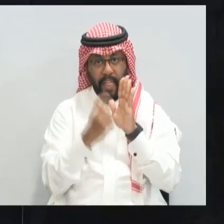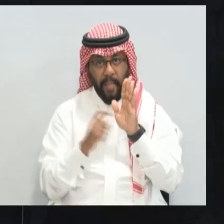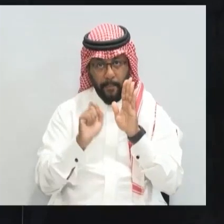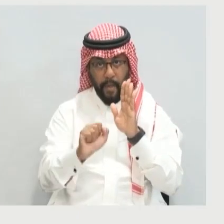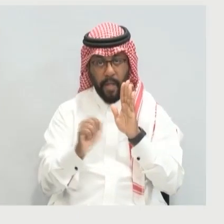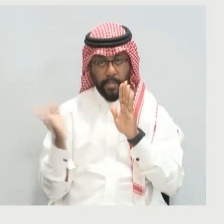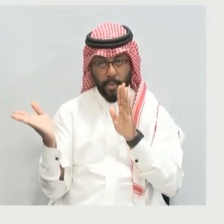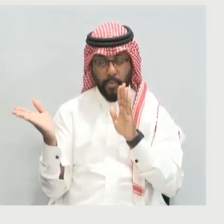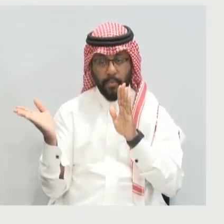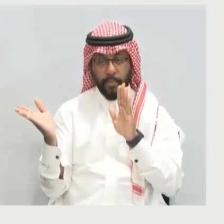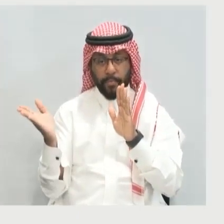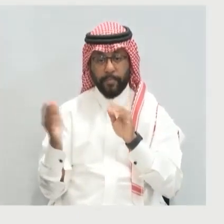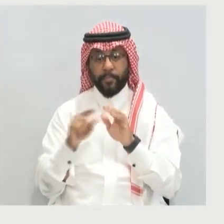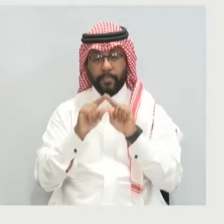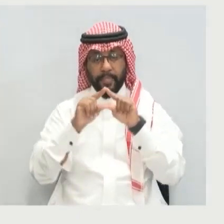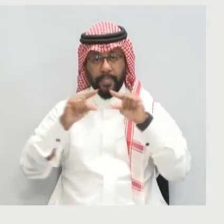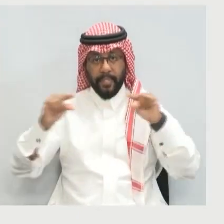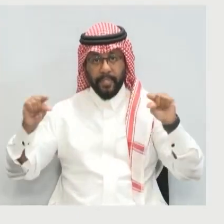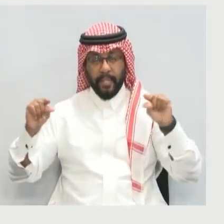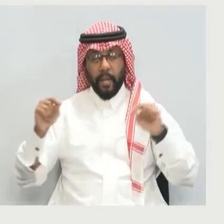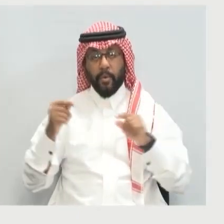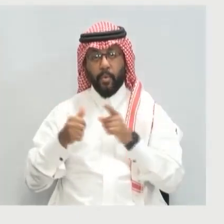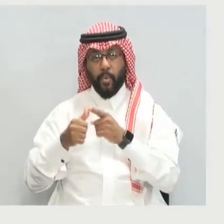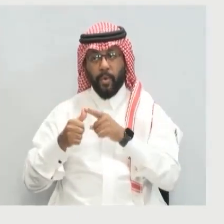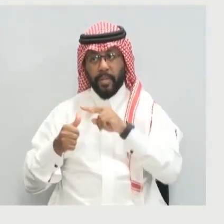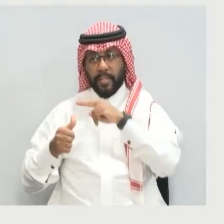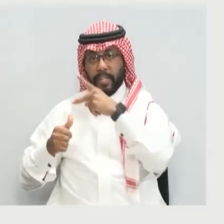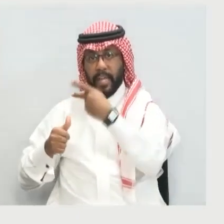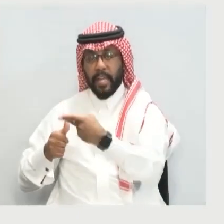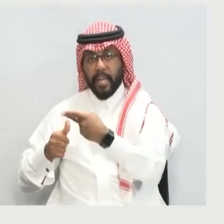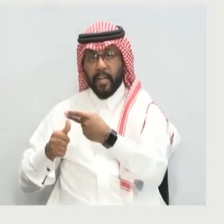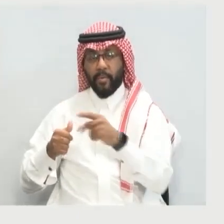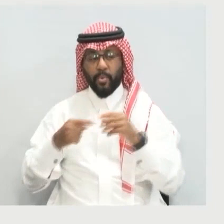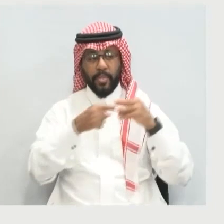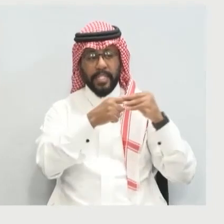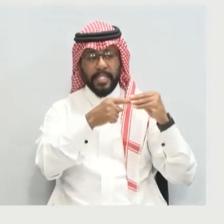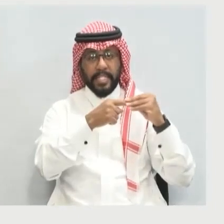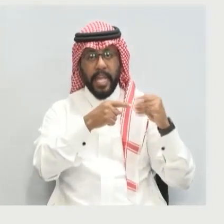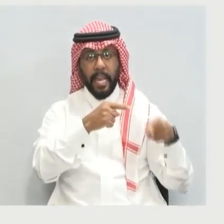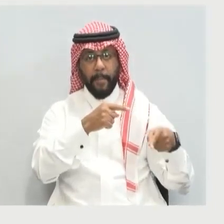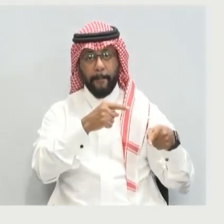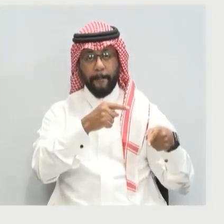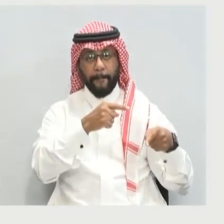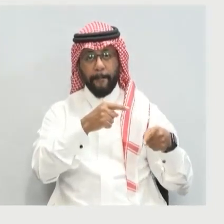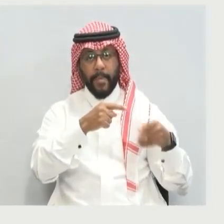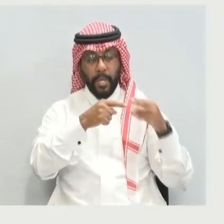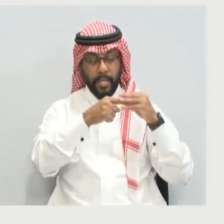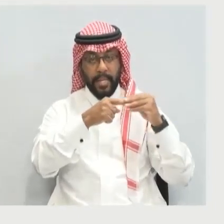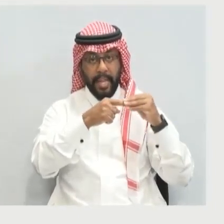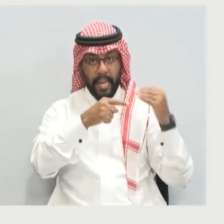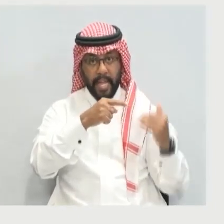انه هنا يقول تغير الماده اي اذا ستكون الاشاره سالبه بعد ذلك نقوم